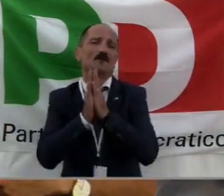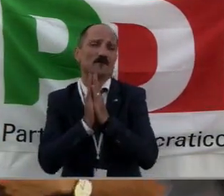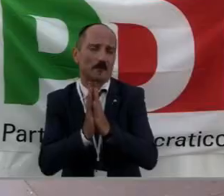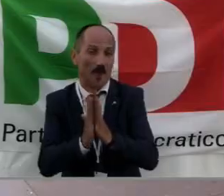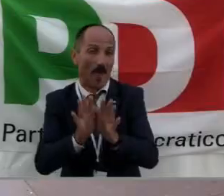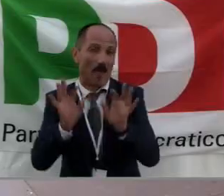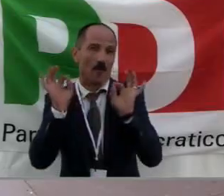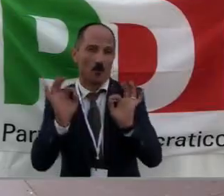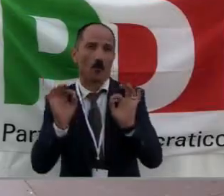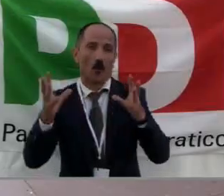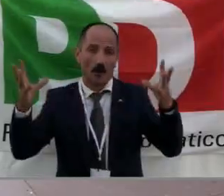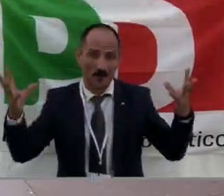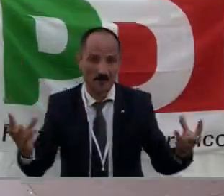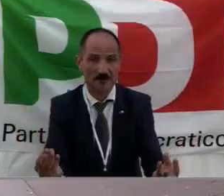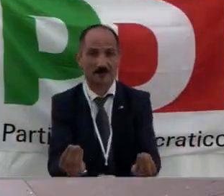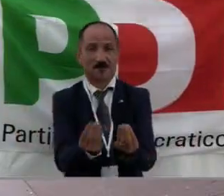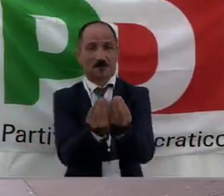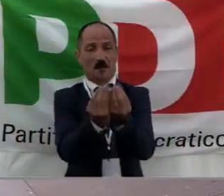prego, insieme,